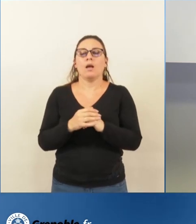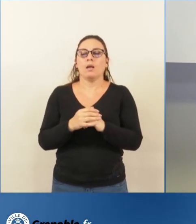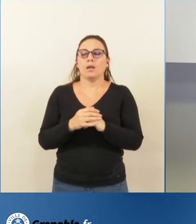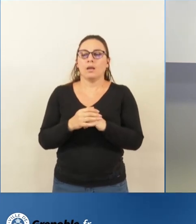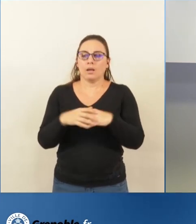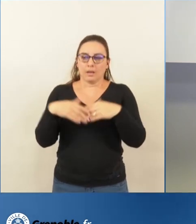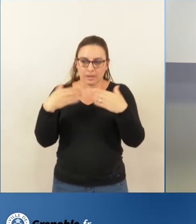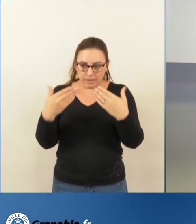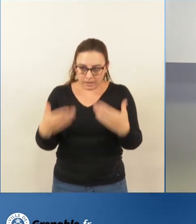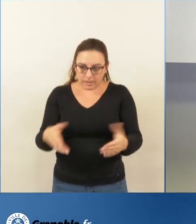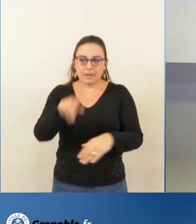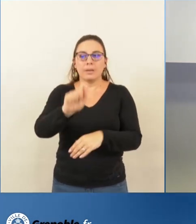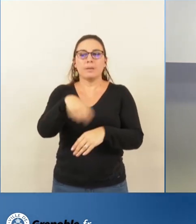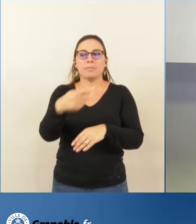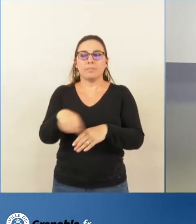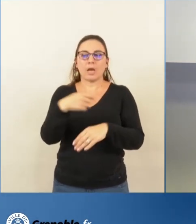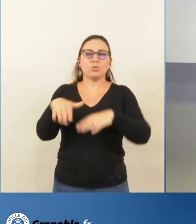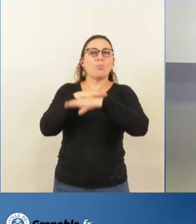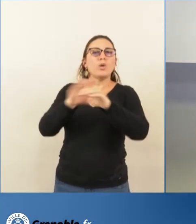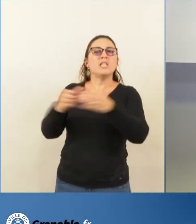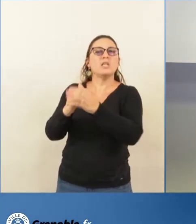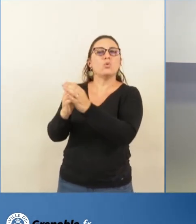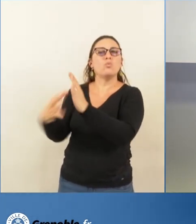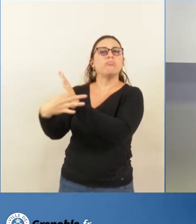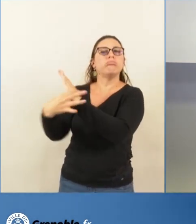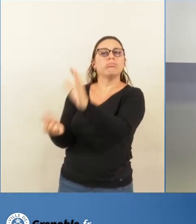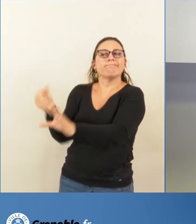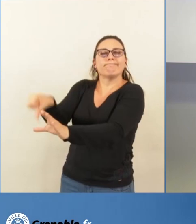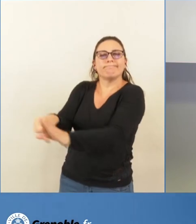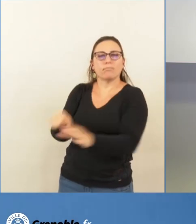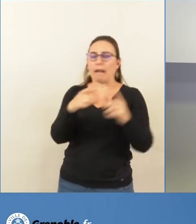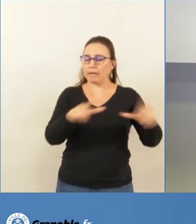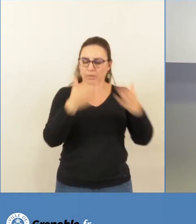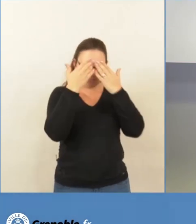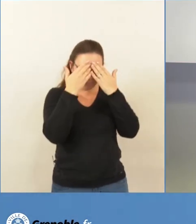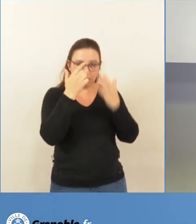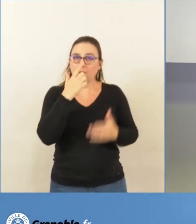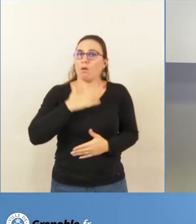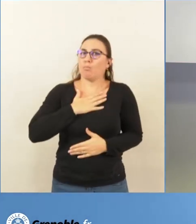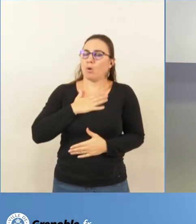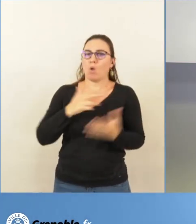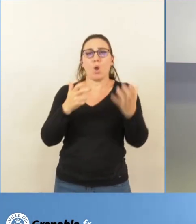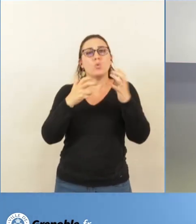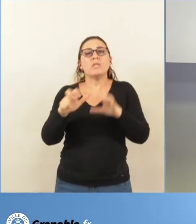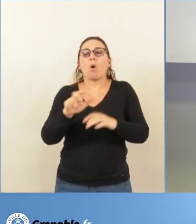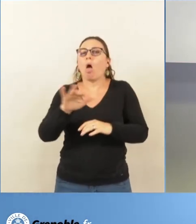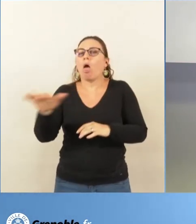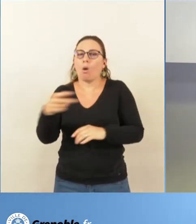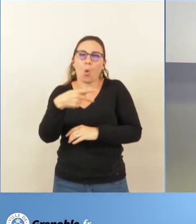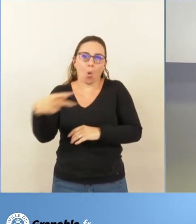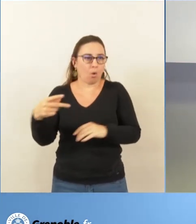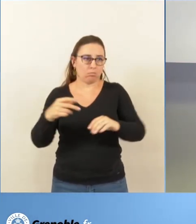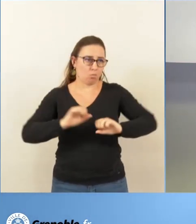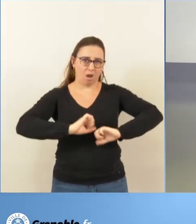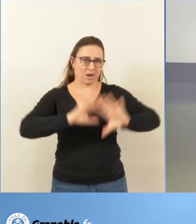un reverversement à leur formation politique qu'ils sont libres de faire pour ma part c'est de 800 et quelques euros tout est